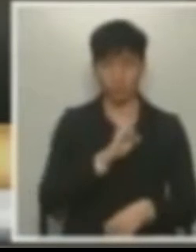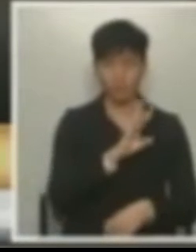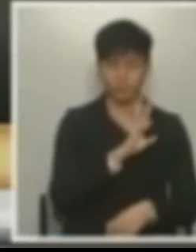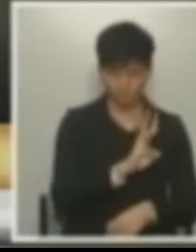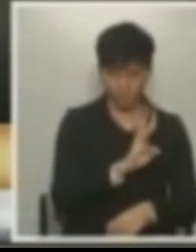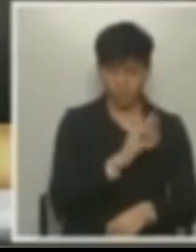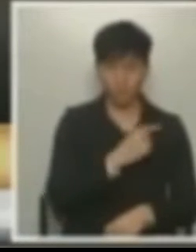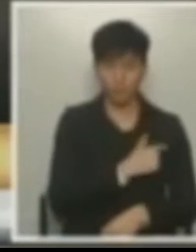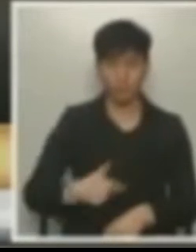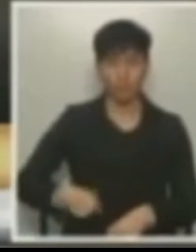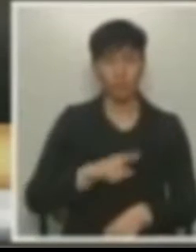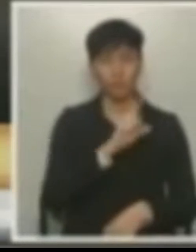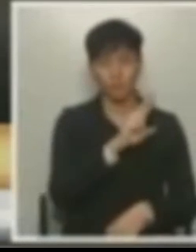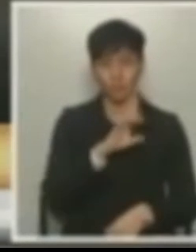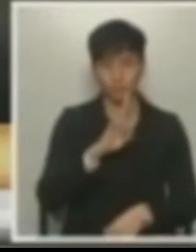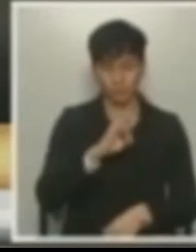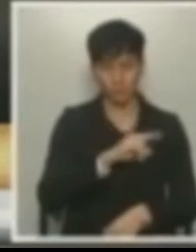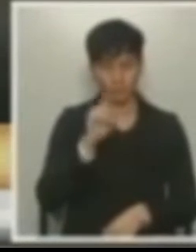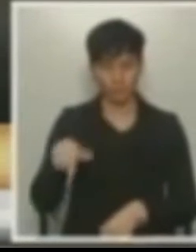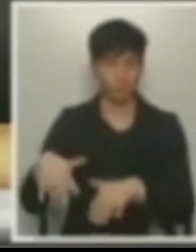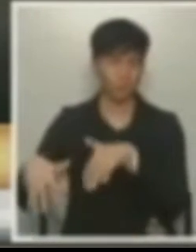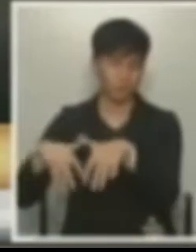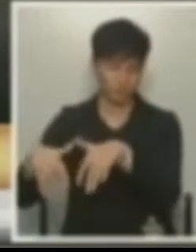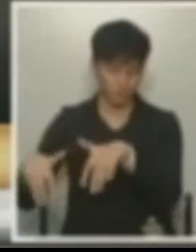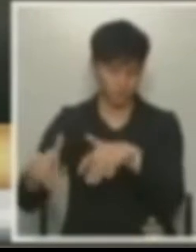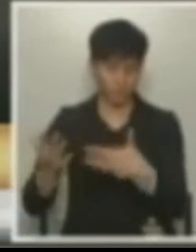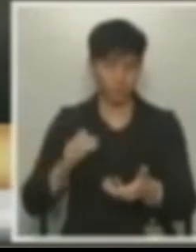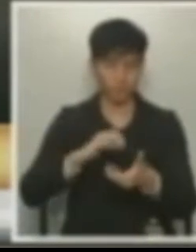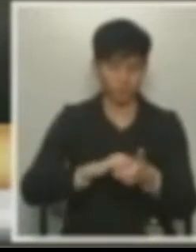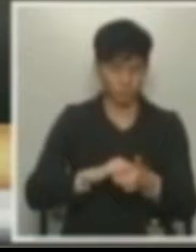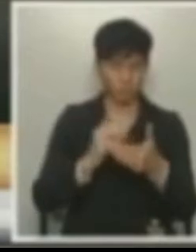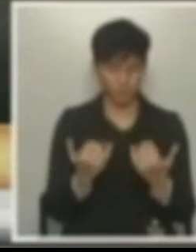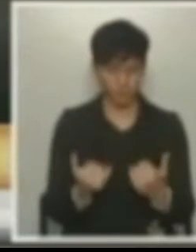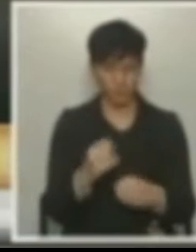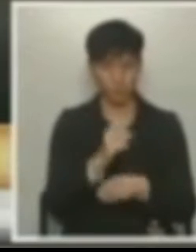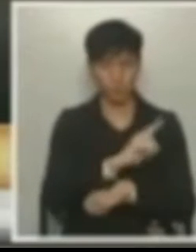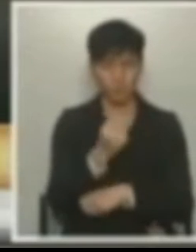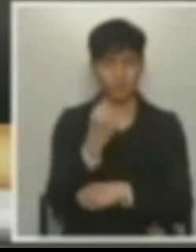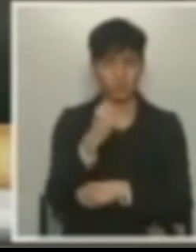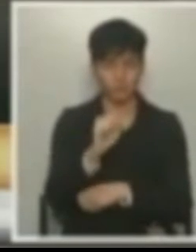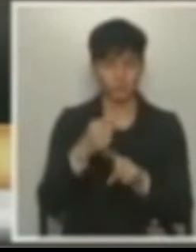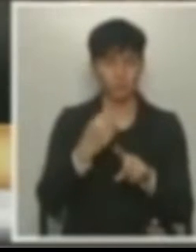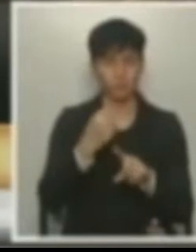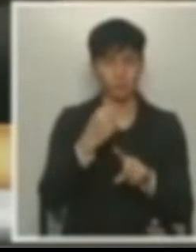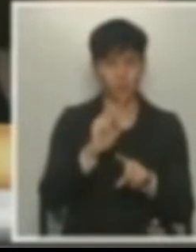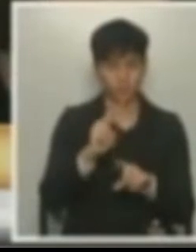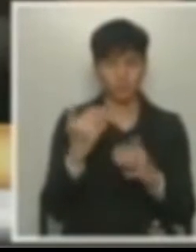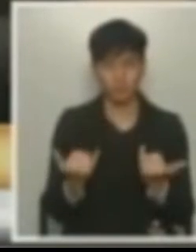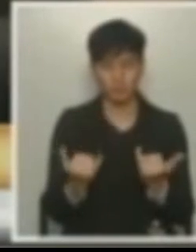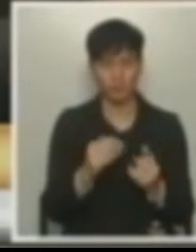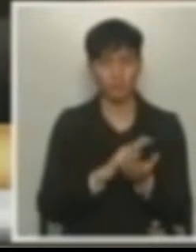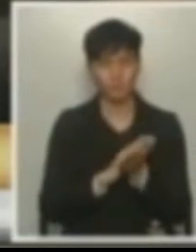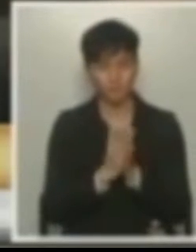คณะราษฎรจนได้ต้นแบบออกมาก็คือเปลี่ยนมาเป็นรัฐธรรมนูญ10ธันวาคม2475ผมคิดว่างานวิจัย